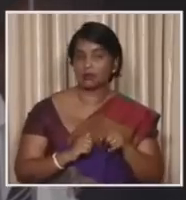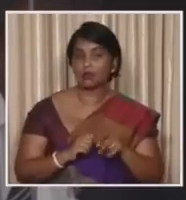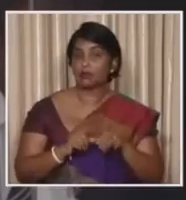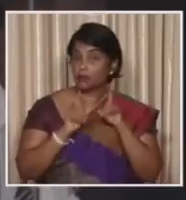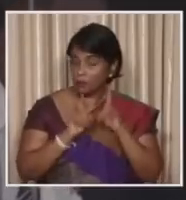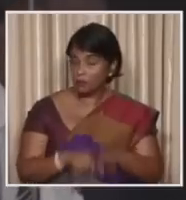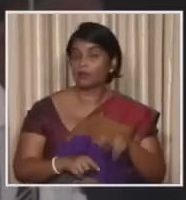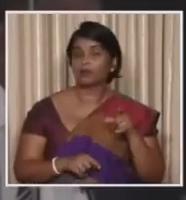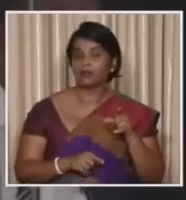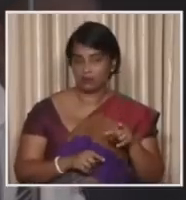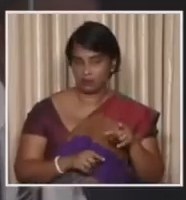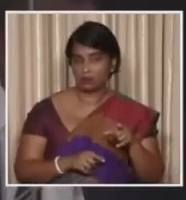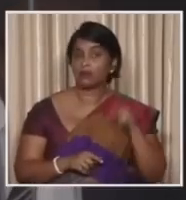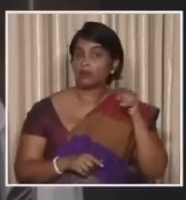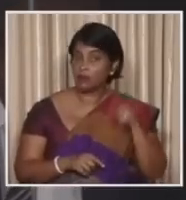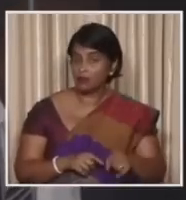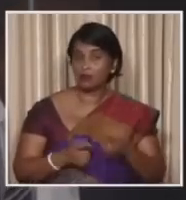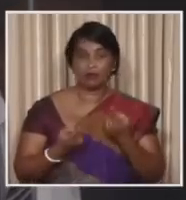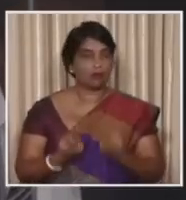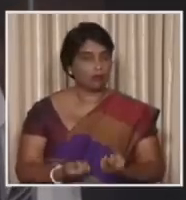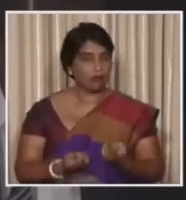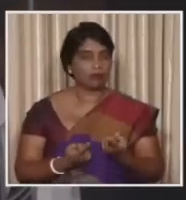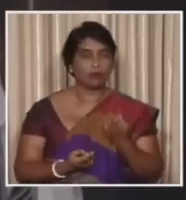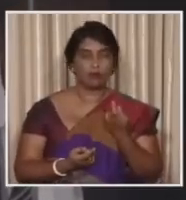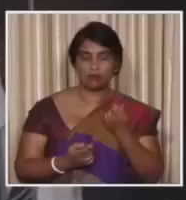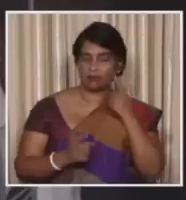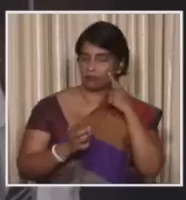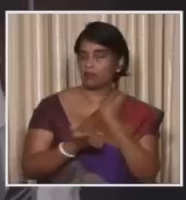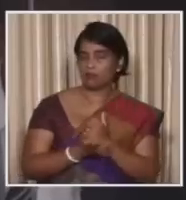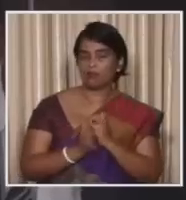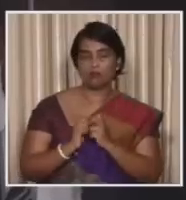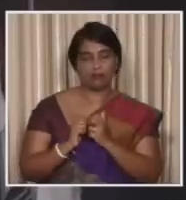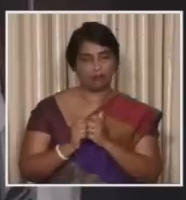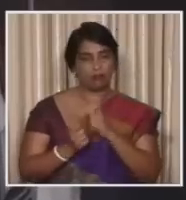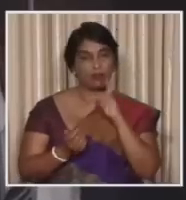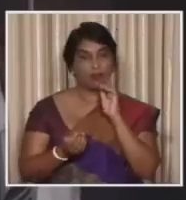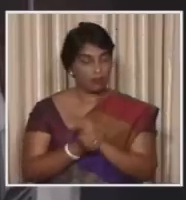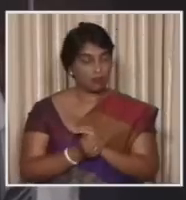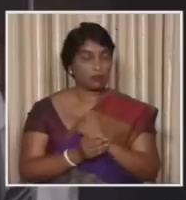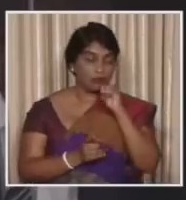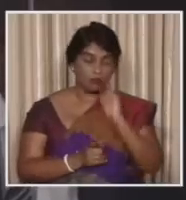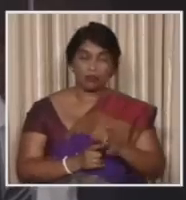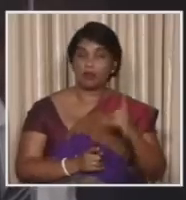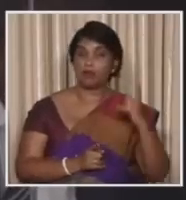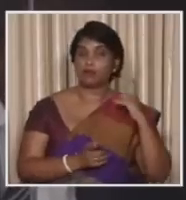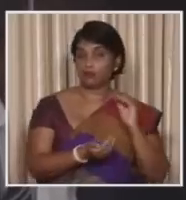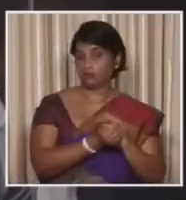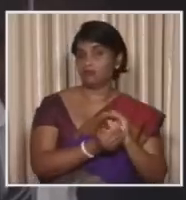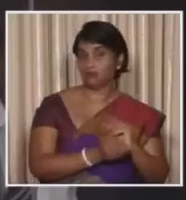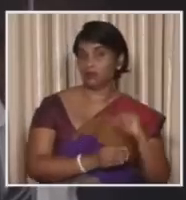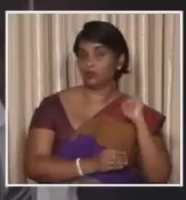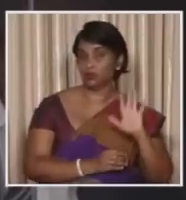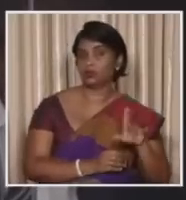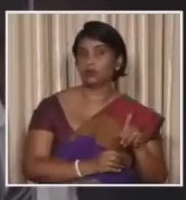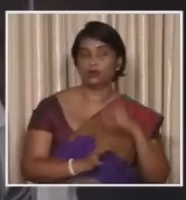ඒ කාන්ද මේ තියෙන අඩුපාඩු ආර්ථිකයේ ආරක්ෂාවේ අන්තිමාරේ ශක්තිමත් කළ යුතුමයි